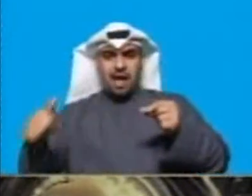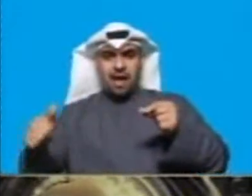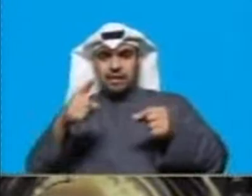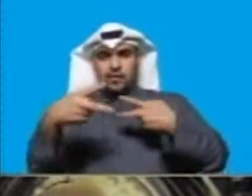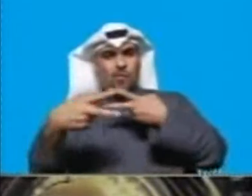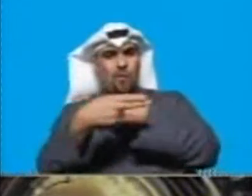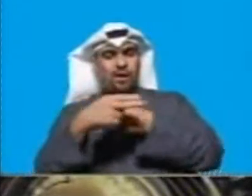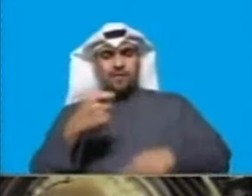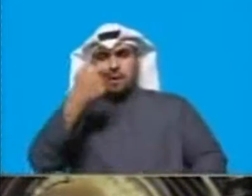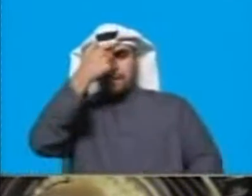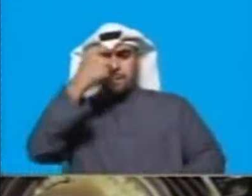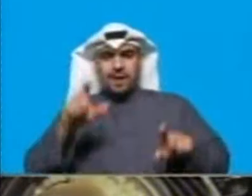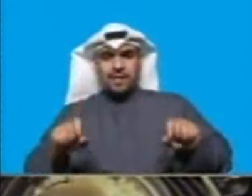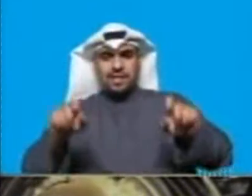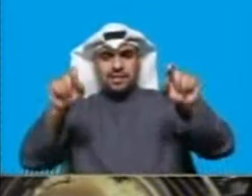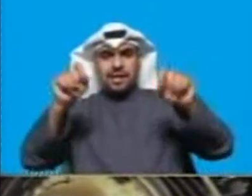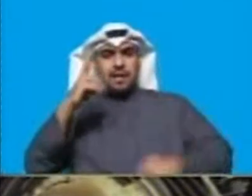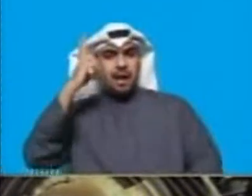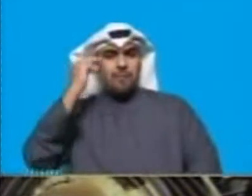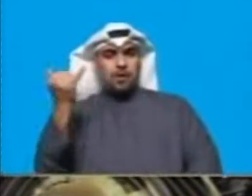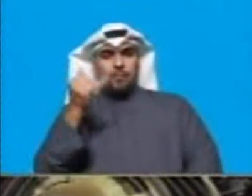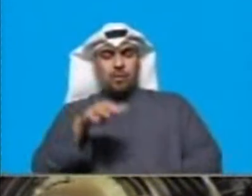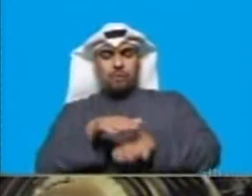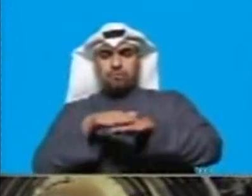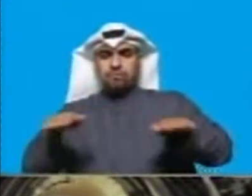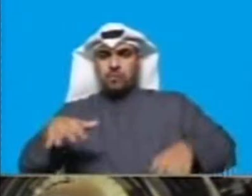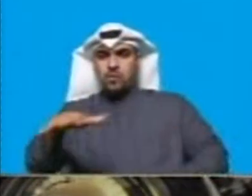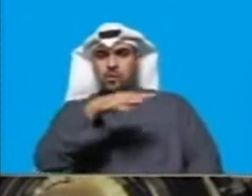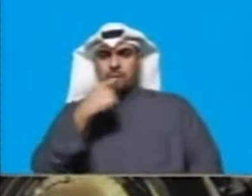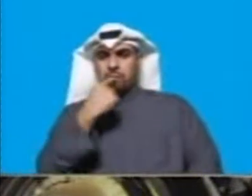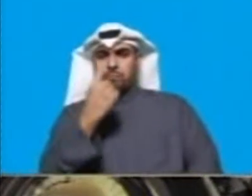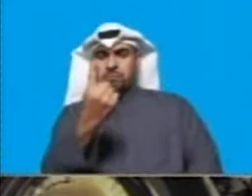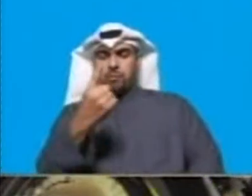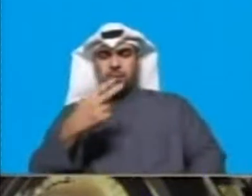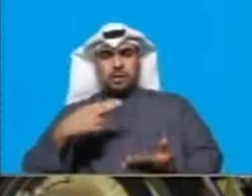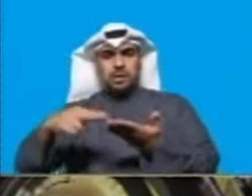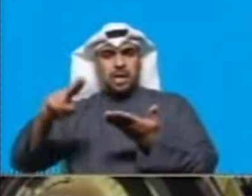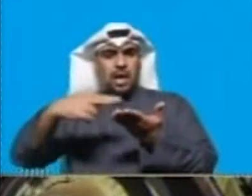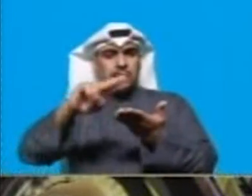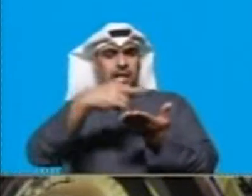توحيد الرسائل الإعلامية ضمن منظومة دول مجلس التعاون الخليجي.